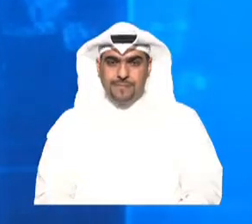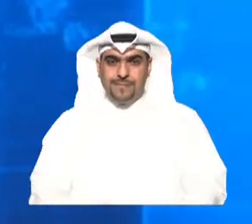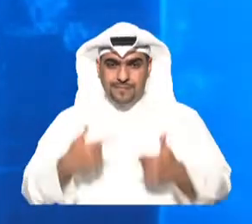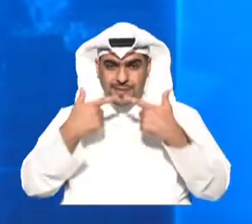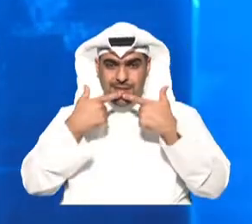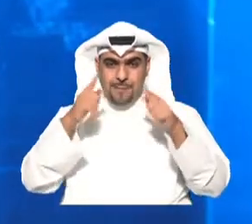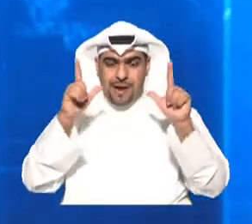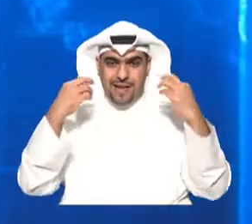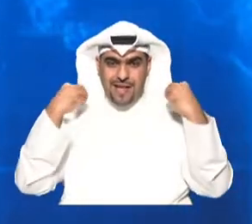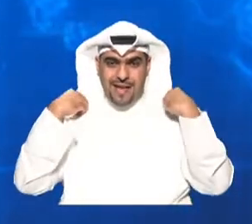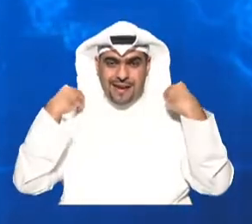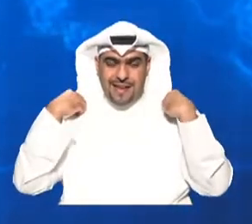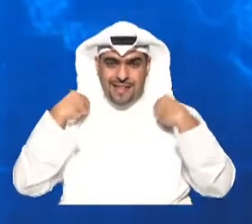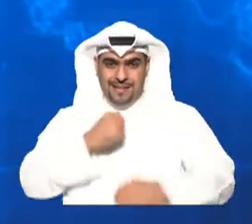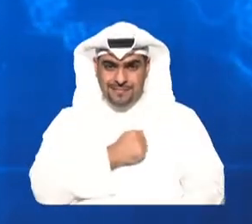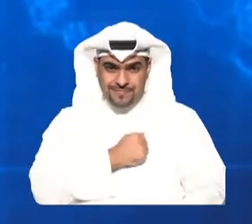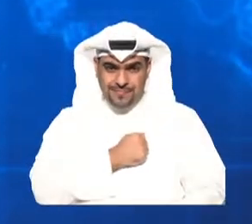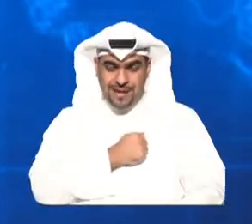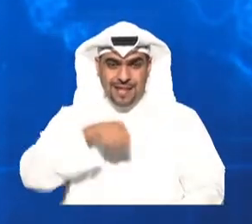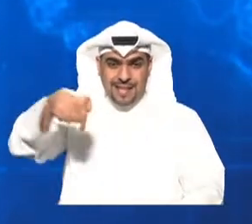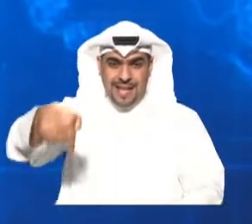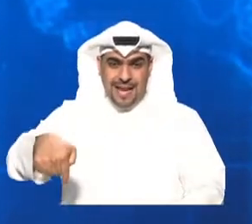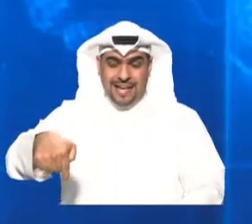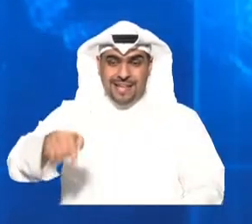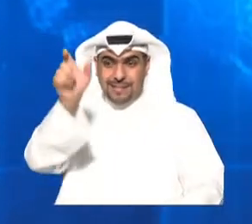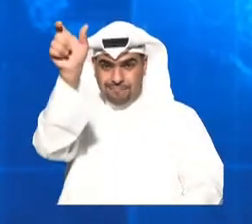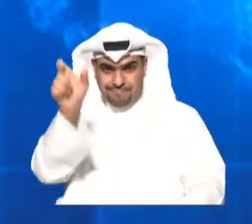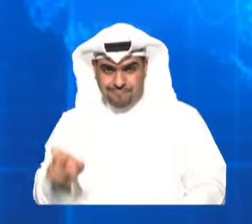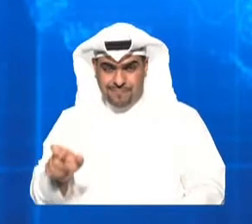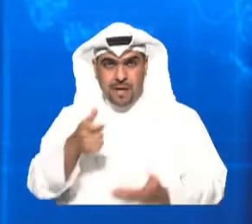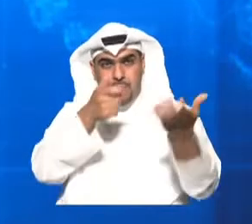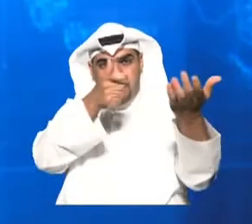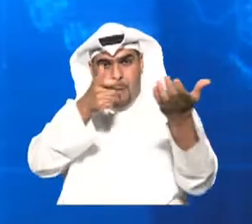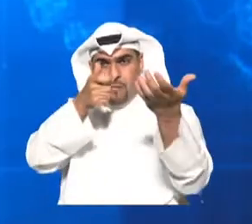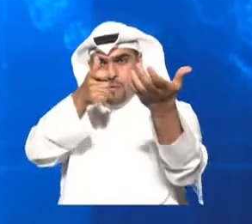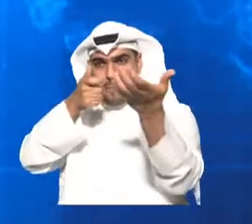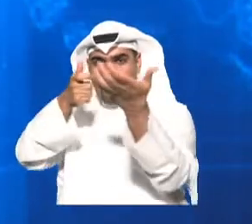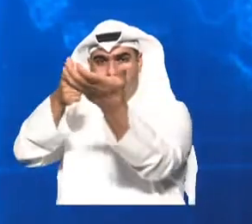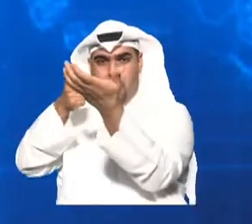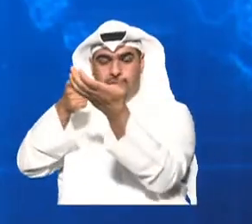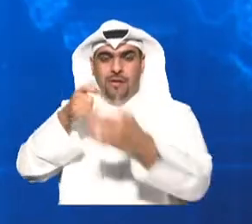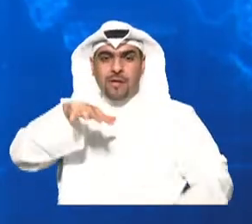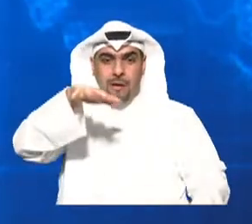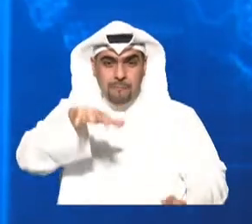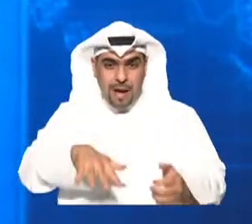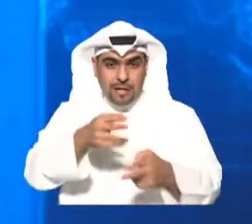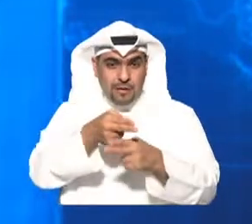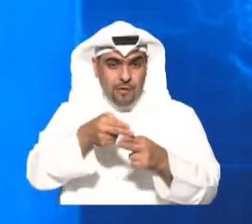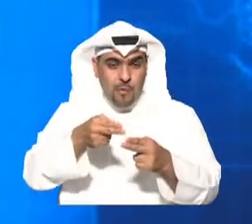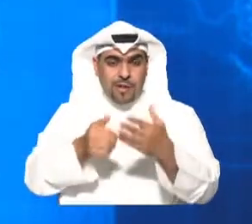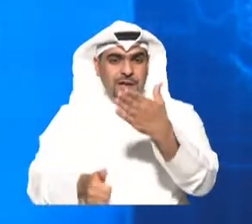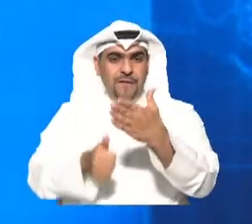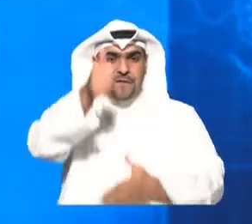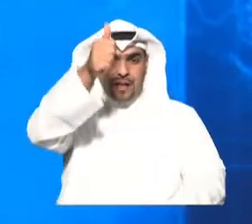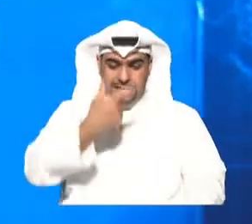ذهبية جديدة أضافها رماة الكويت من خلال مسابقة التراب مختلط ليرفع رصيد الأزرق إلى 5 ميداليات ملونة في